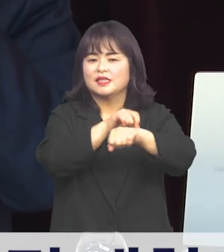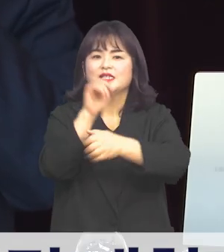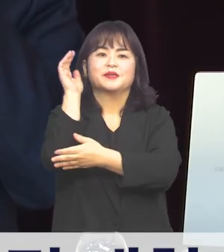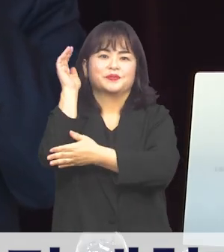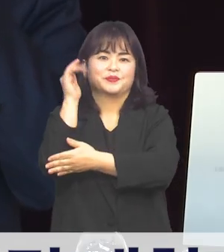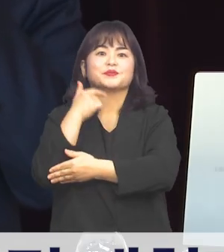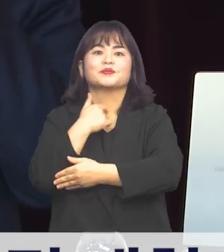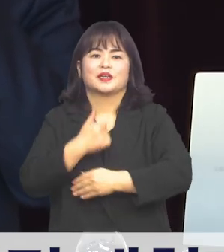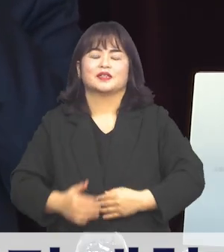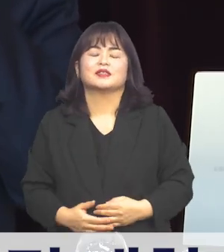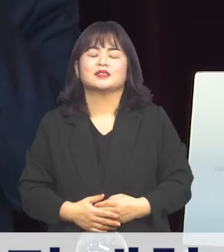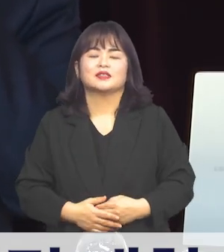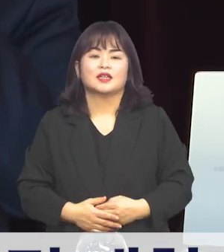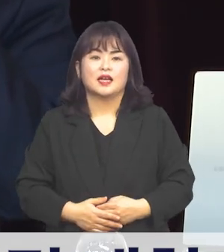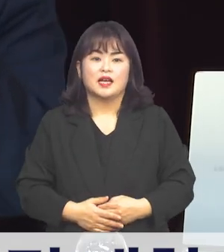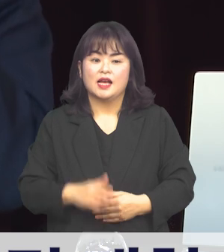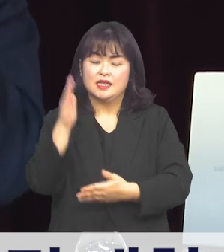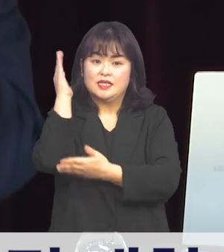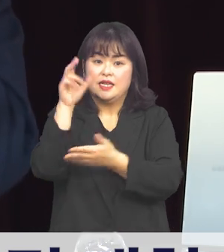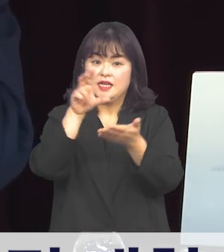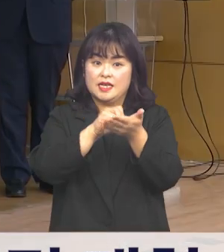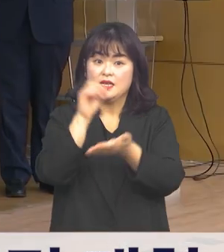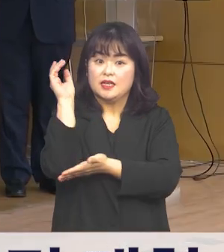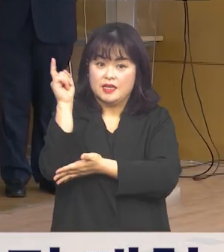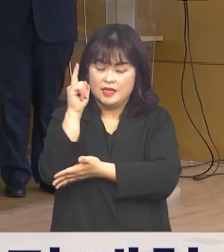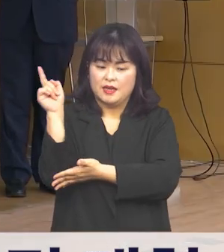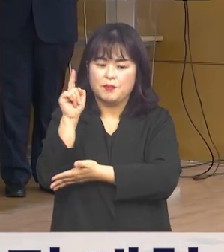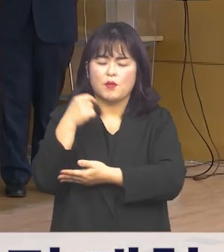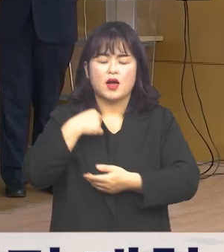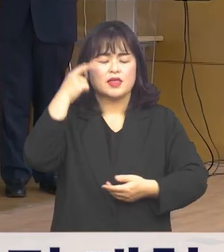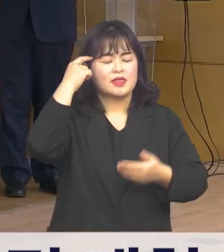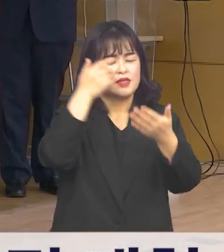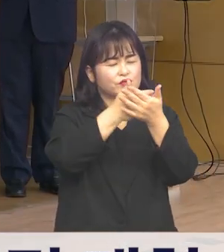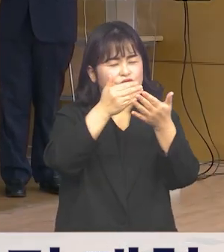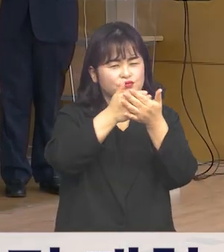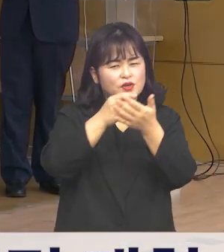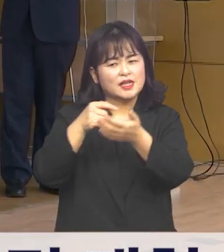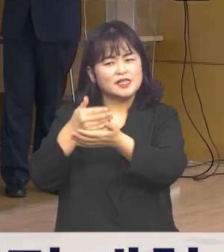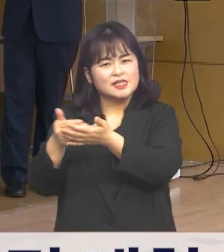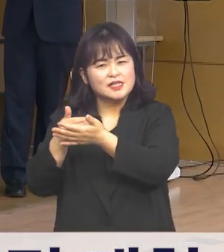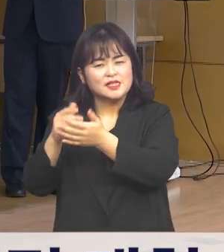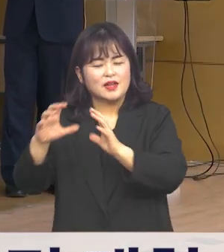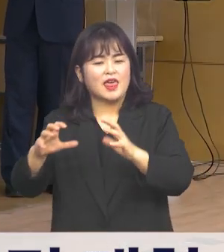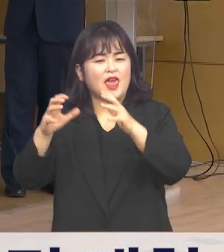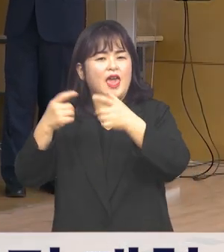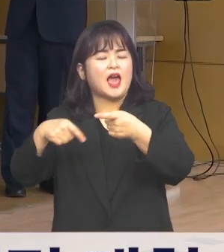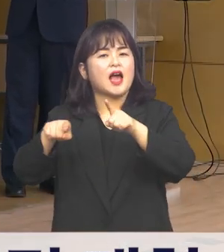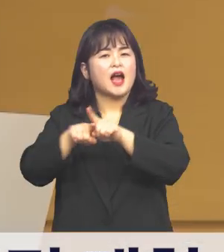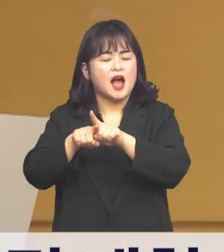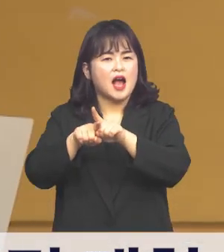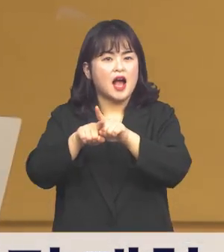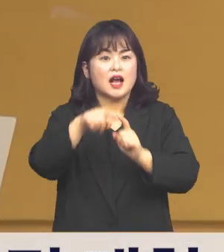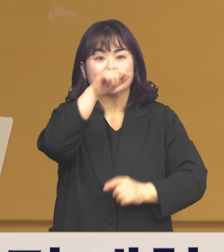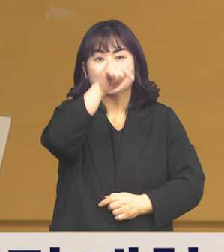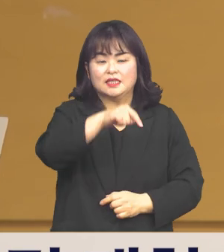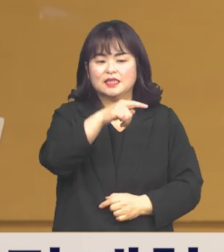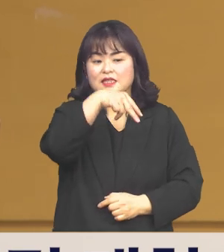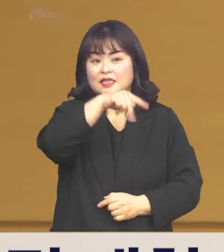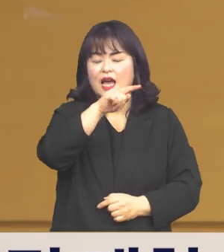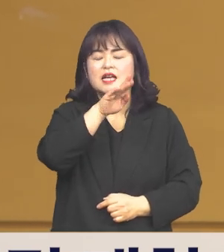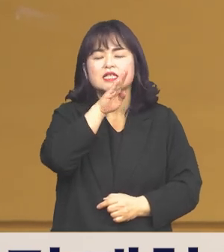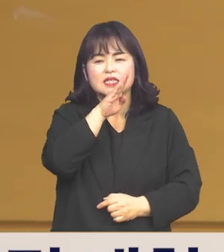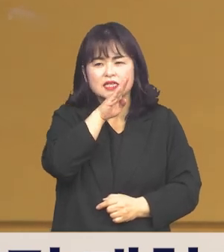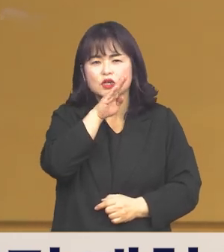특별 강의를 진행했습니다. 이날 강의 주제는 인간의 상상력과 그림의 세계로 이 시장은